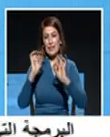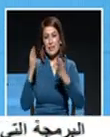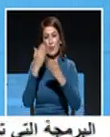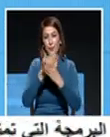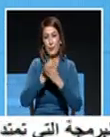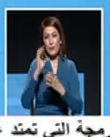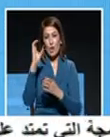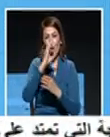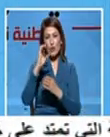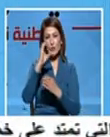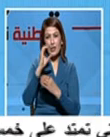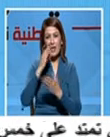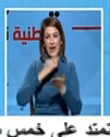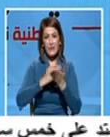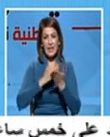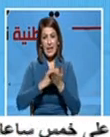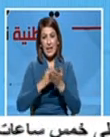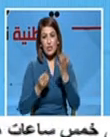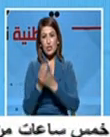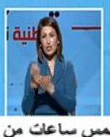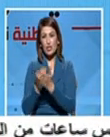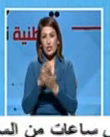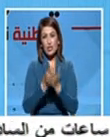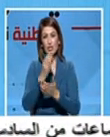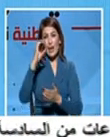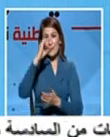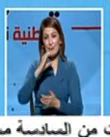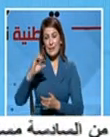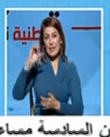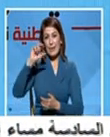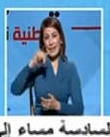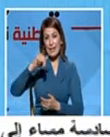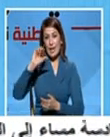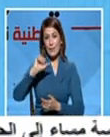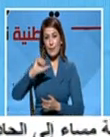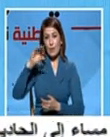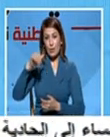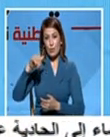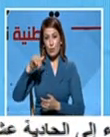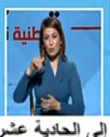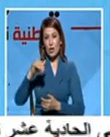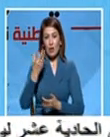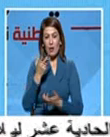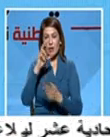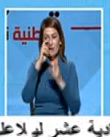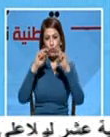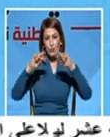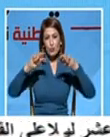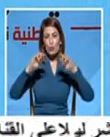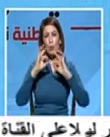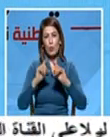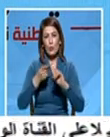بهذه الكارته الجديده بتاع الكنام هذه النجم يشوف شنية الادويه اللي خذاها في